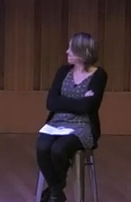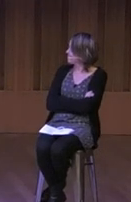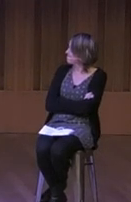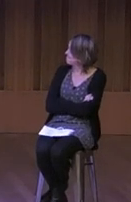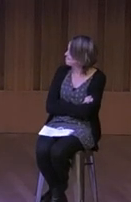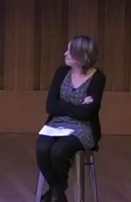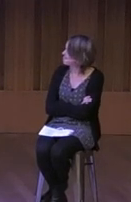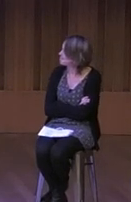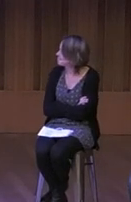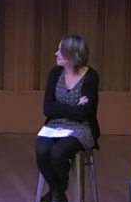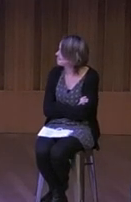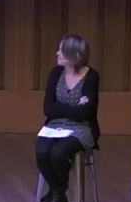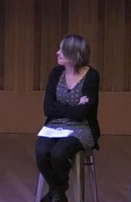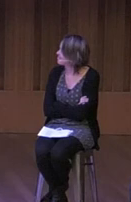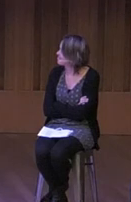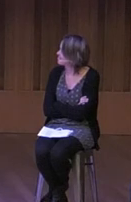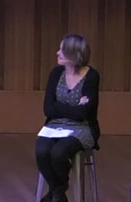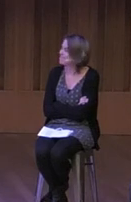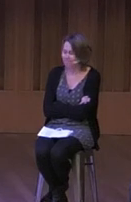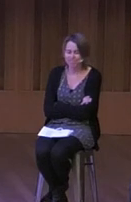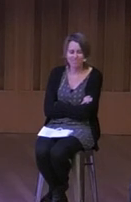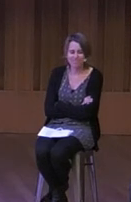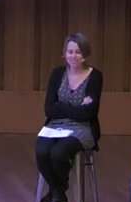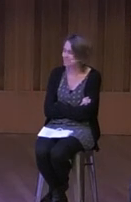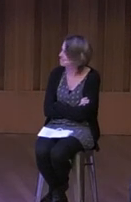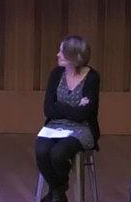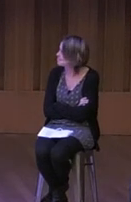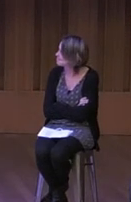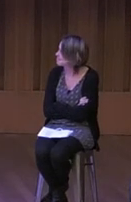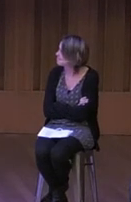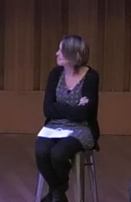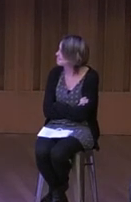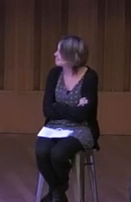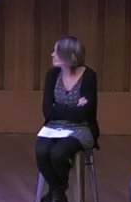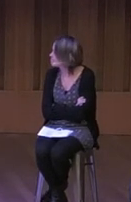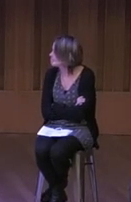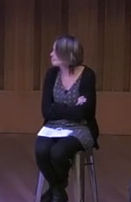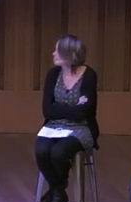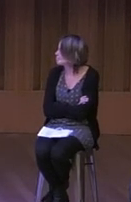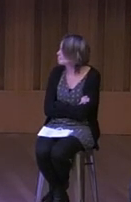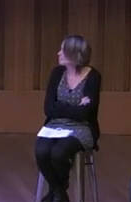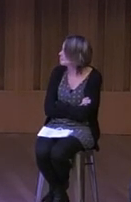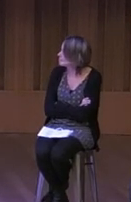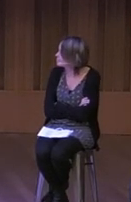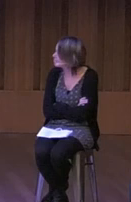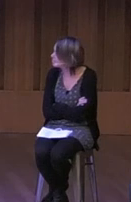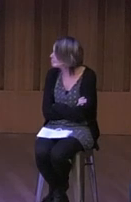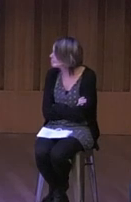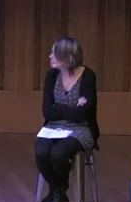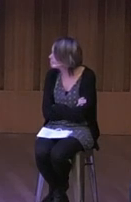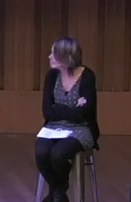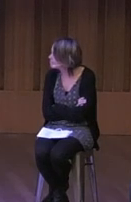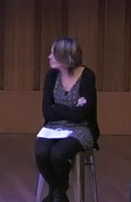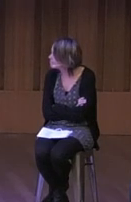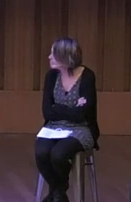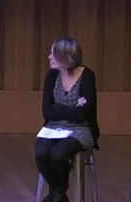Molt bé. Queden un parell de preguntes. Passarem a preguntes de soterrament i d'alcaldia. Ens pregunten l'arrasant del